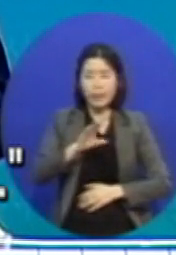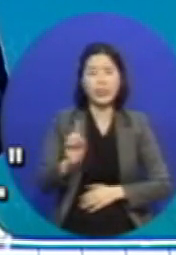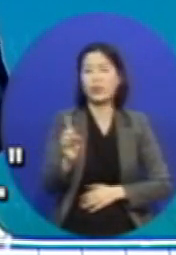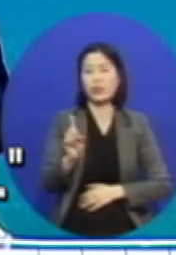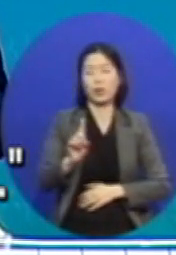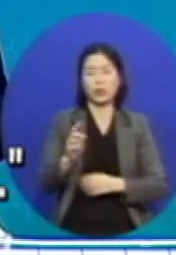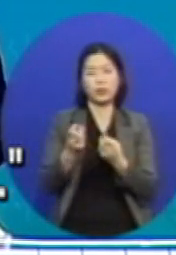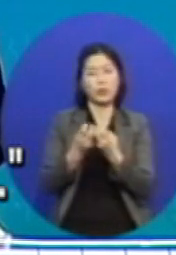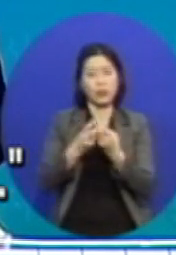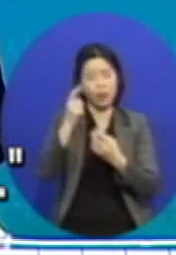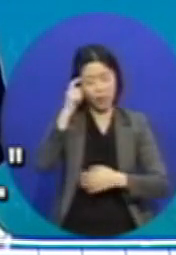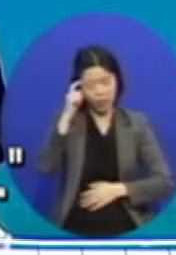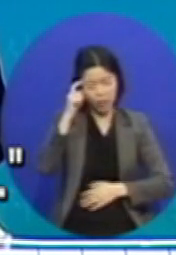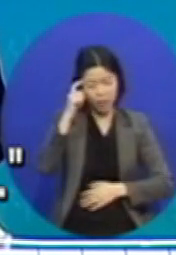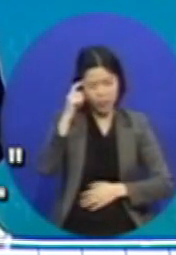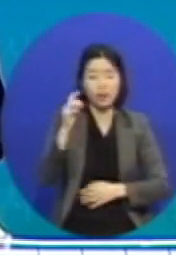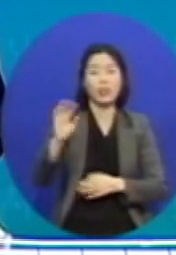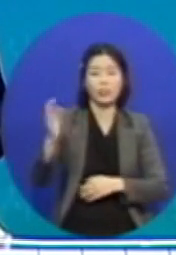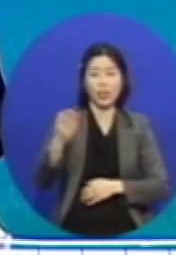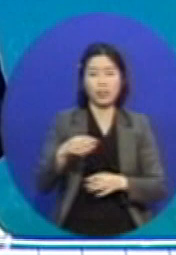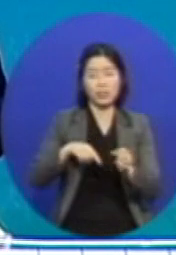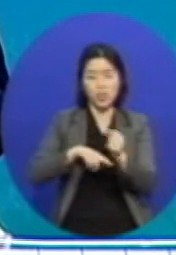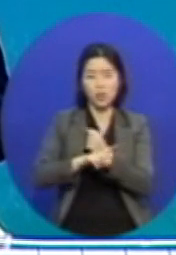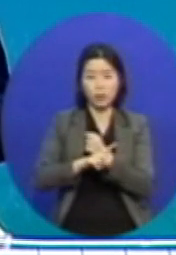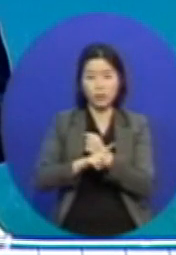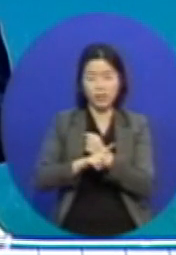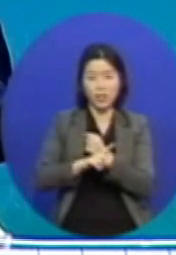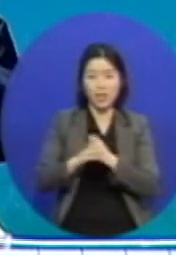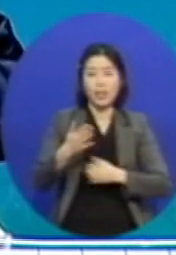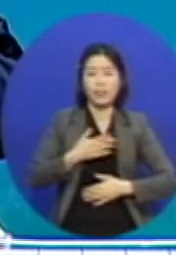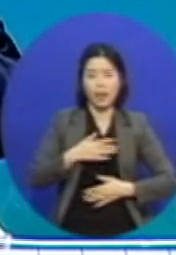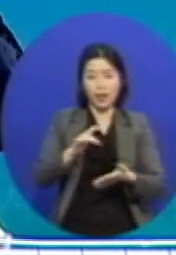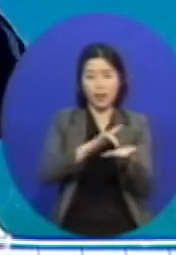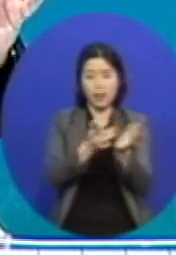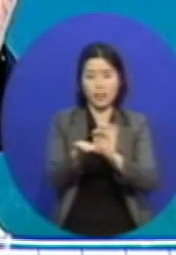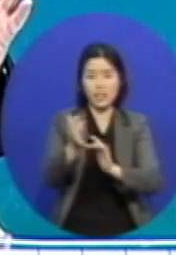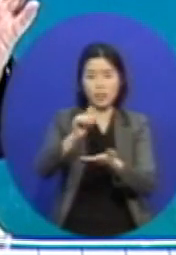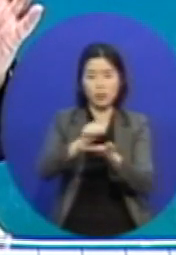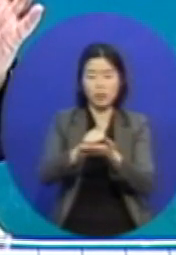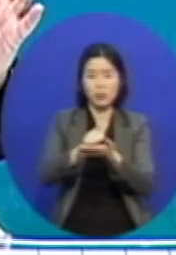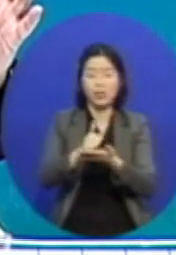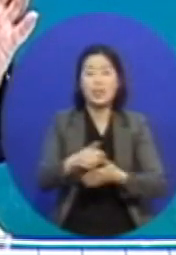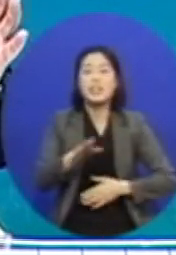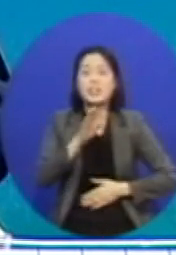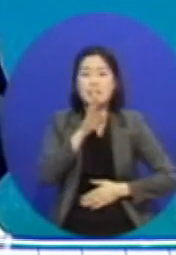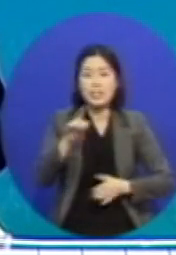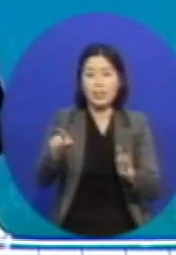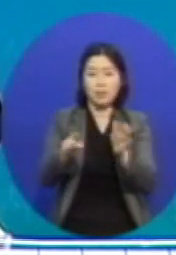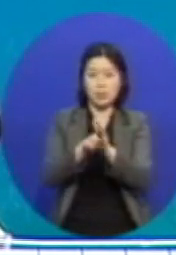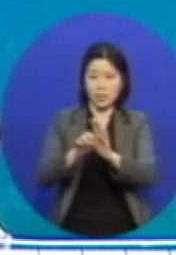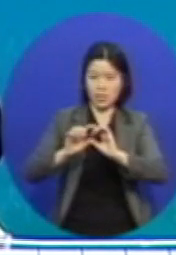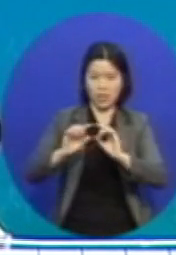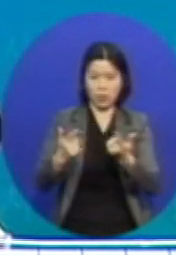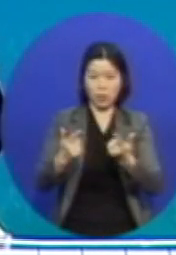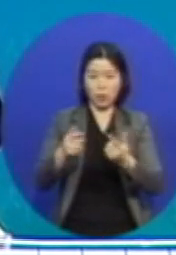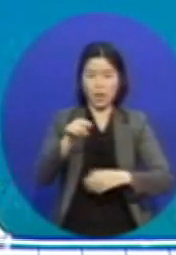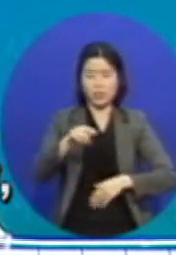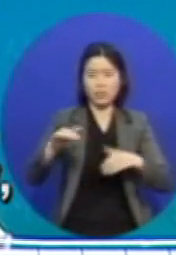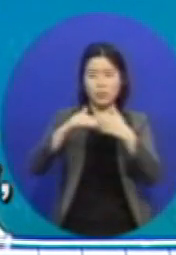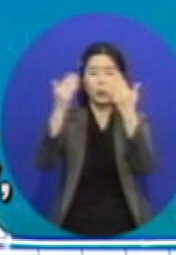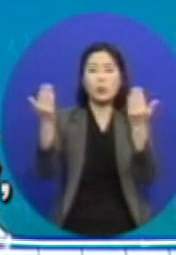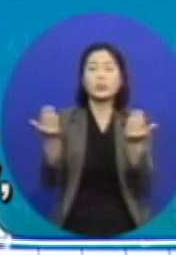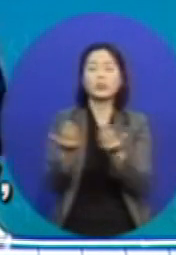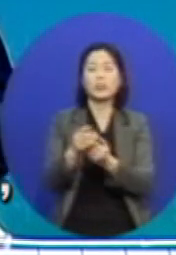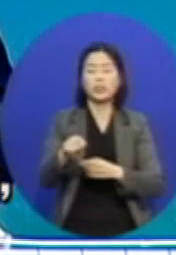이렇게 생각되는 것은 내가 예수님을 진짜 믿지 않고 그 모든 것을 내